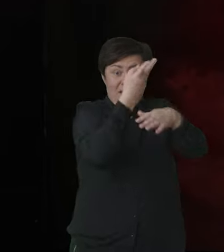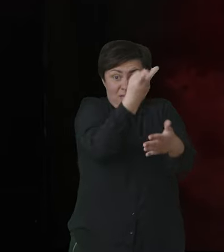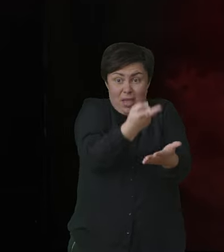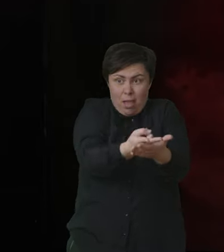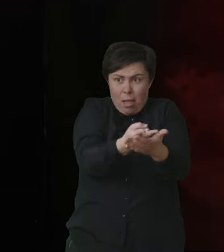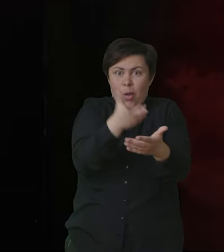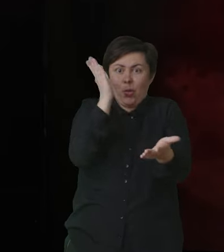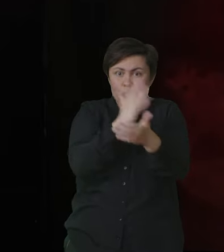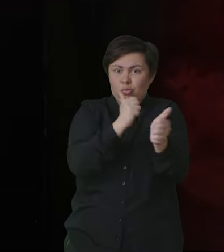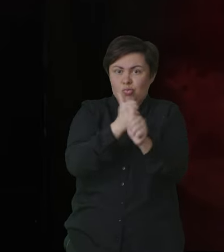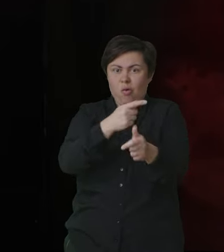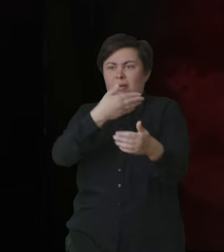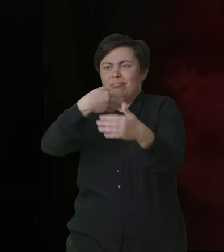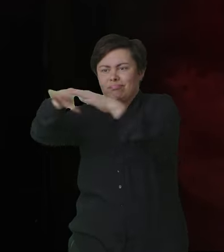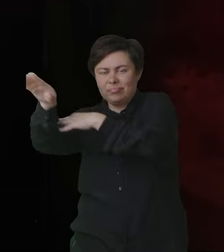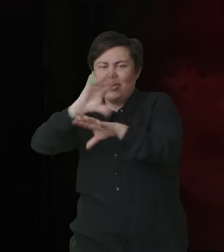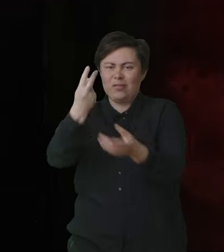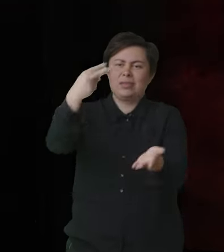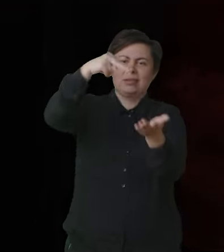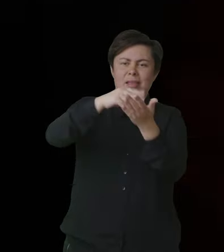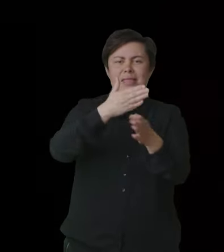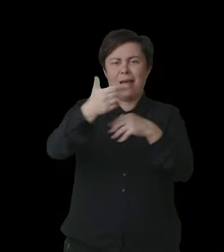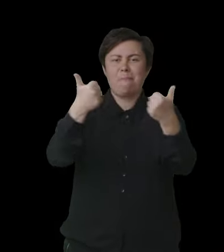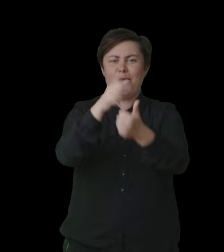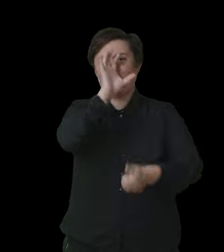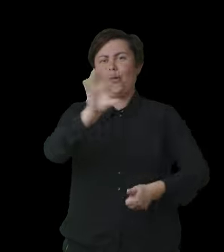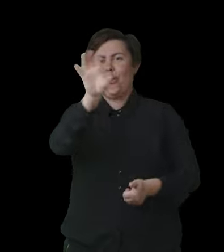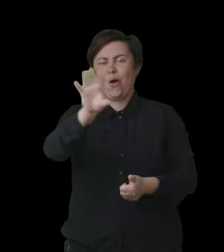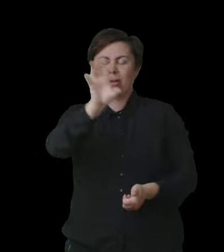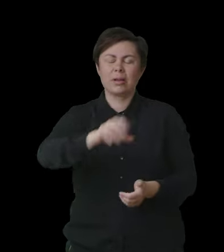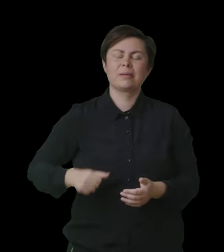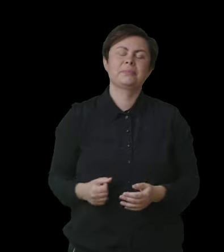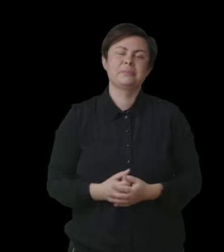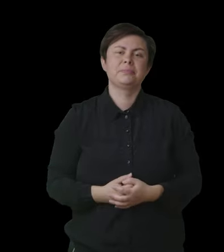No, on już pojechał, to my wszyscy powstawali, dalej mecz oglądał.